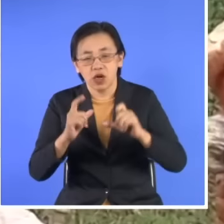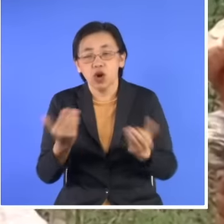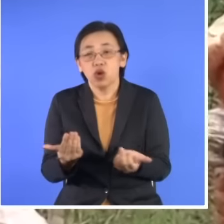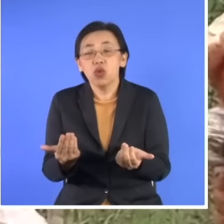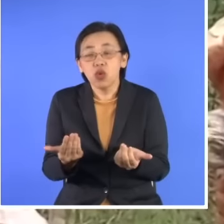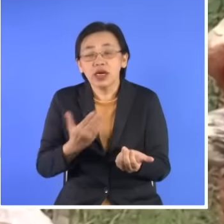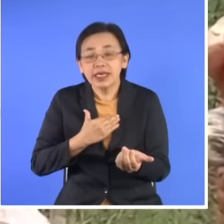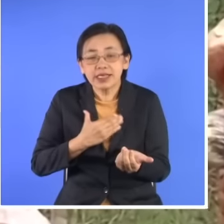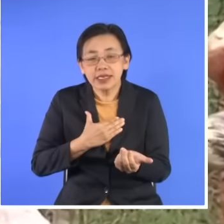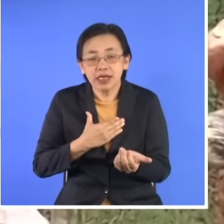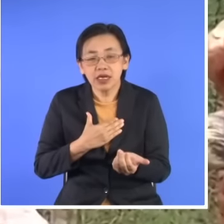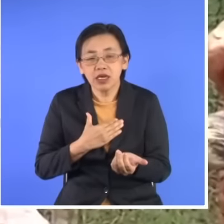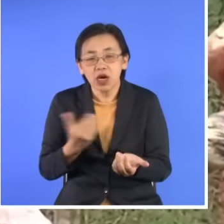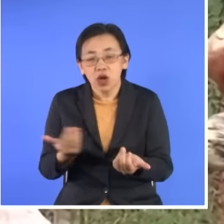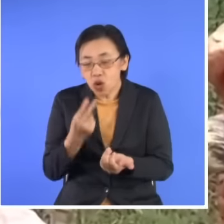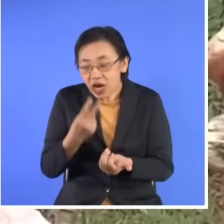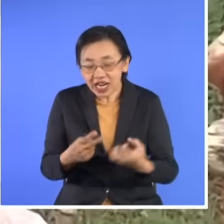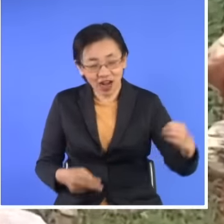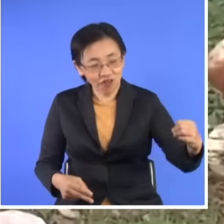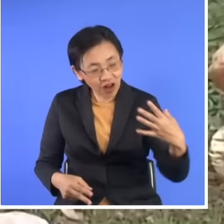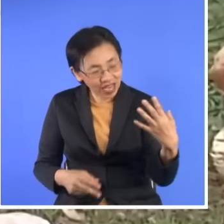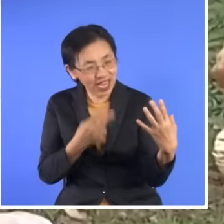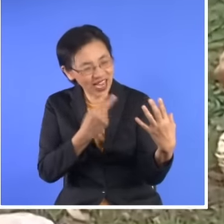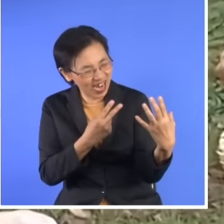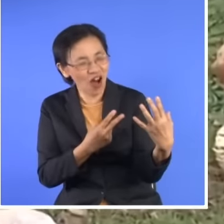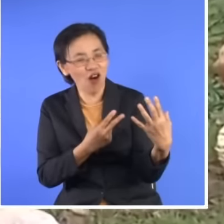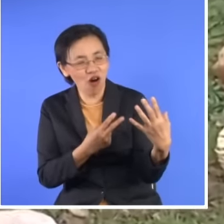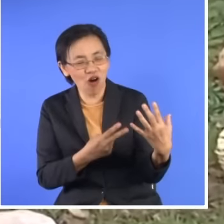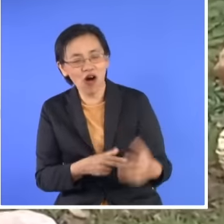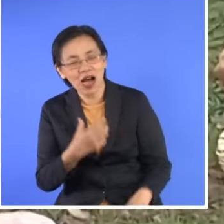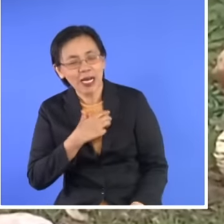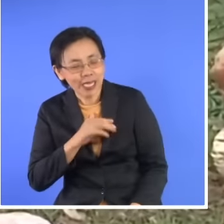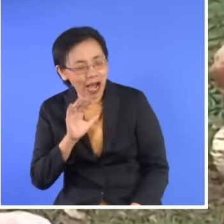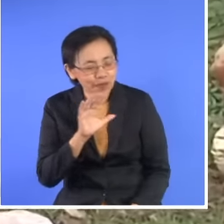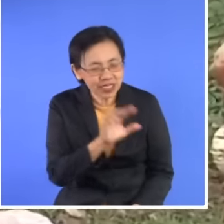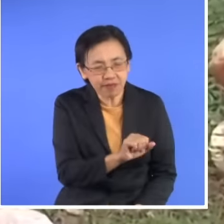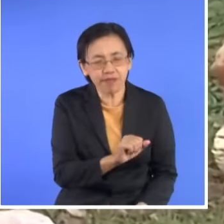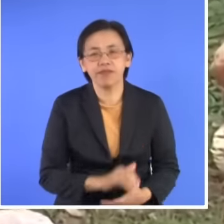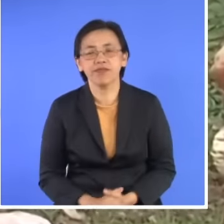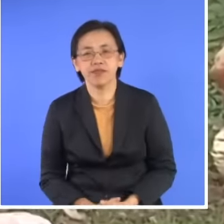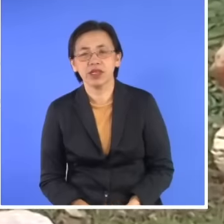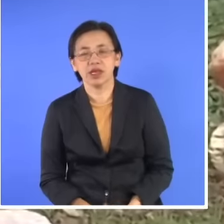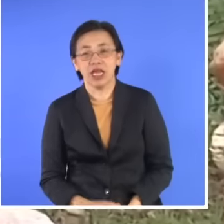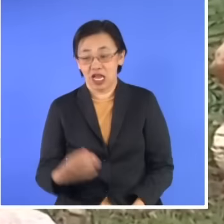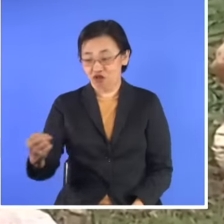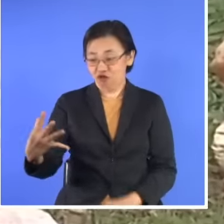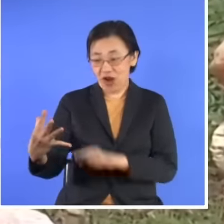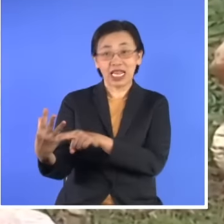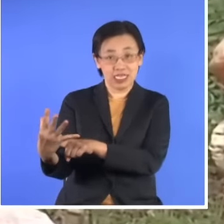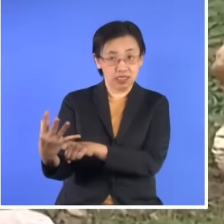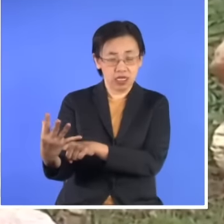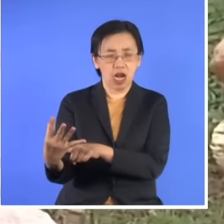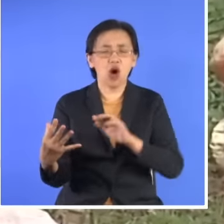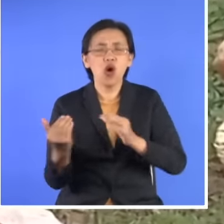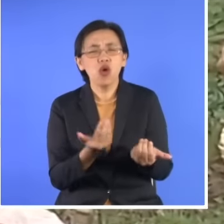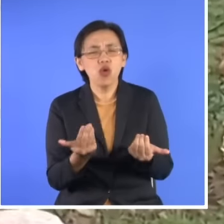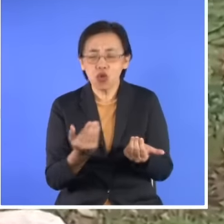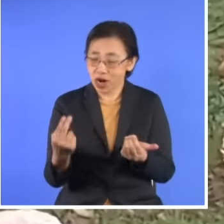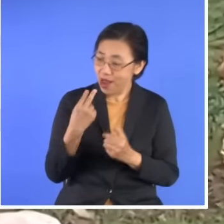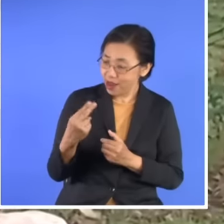อ่ะเห็นไฟเห็นอะไรเงี้ยครับต้องไปสัมผัสพอไปสัมผัสไปก็คือ